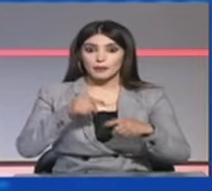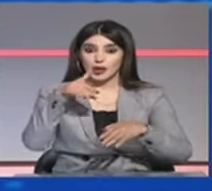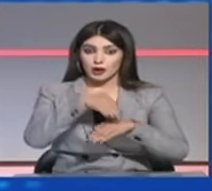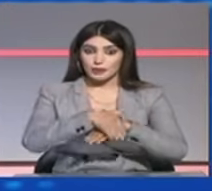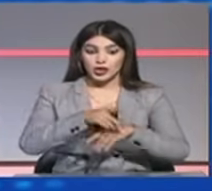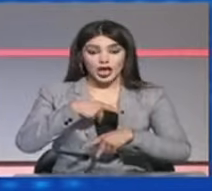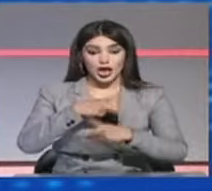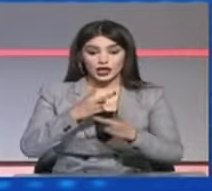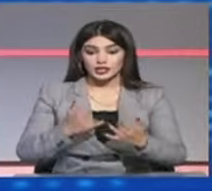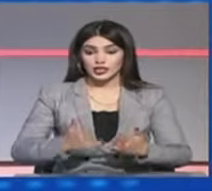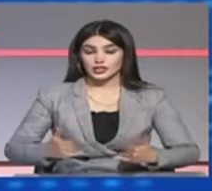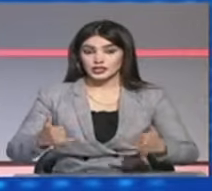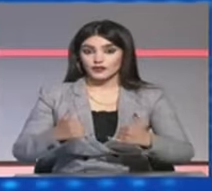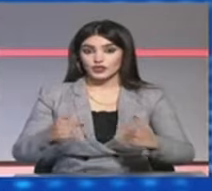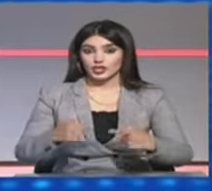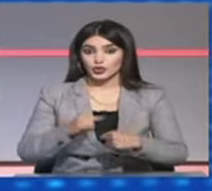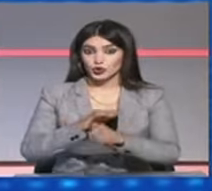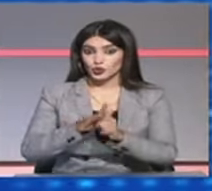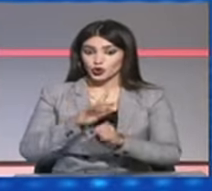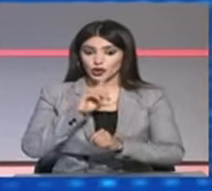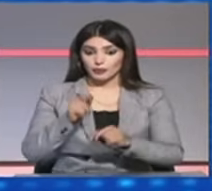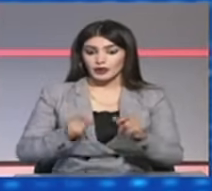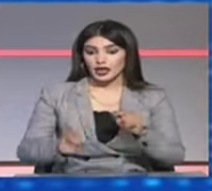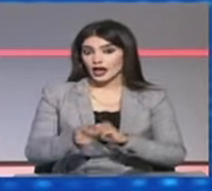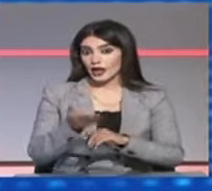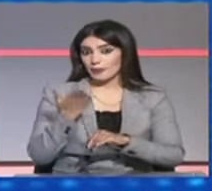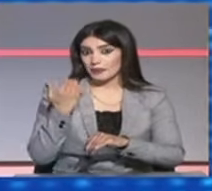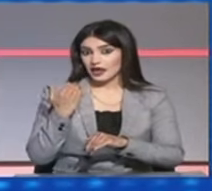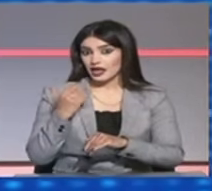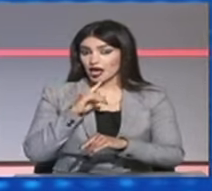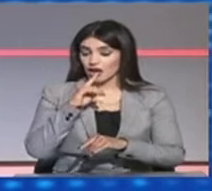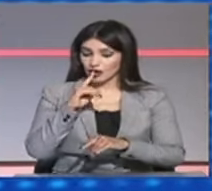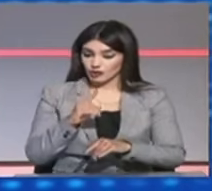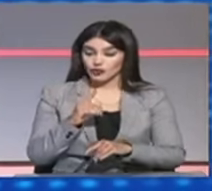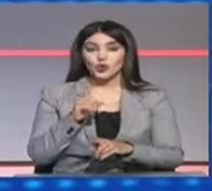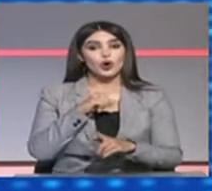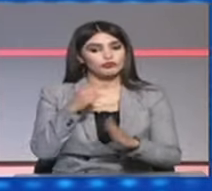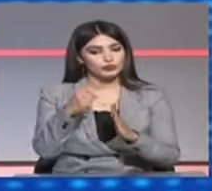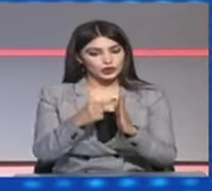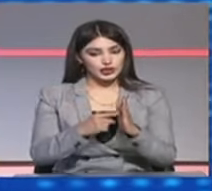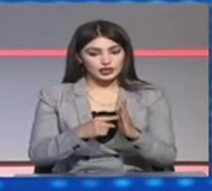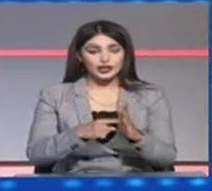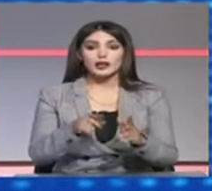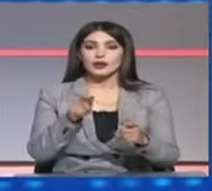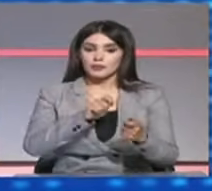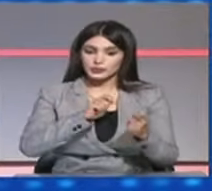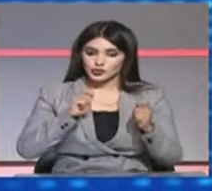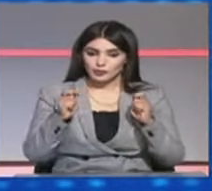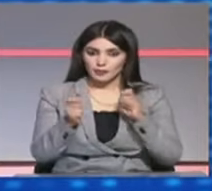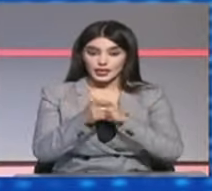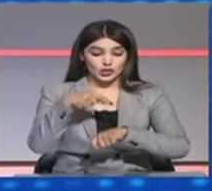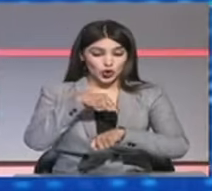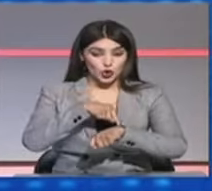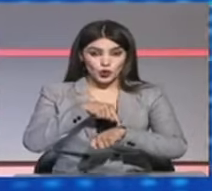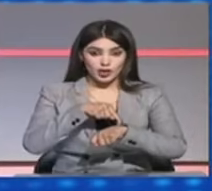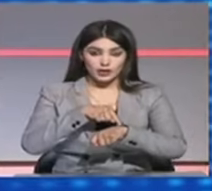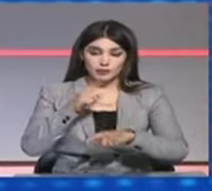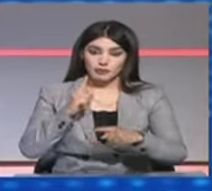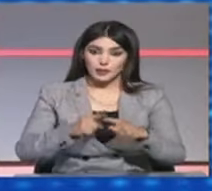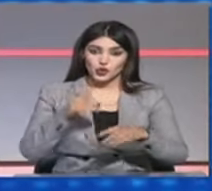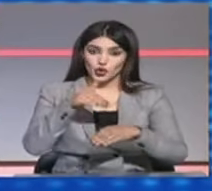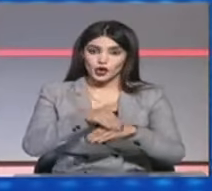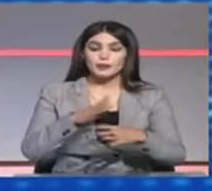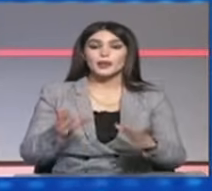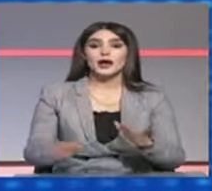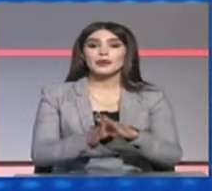الوطنيه لمجابهه فيروس كورونا منذ بضعه ايام يتم بمقتضاها العوده الى حظر الجولان بدايه من العاشره ليلا